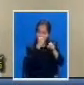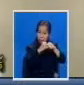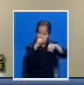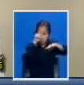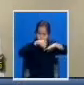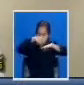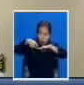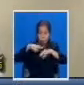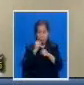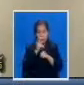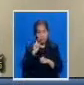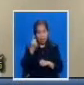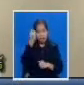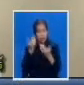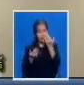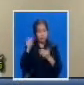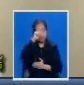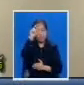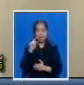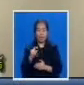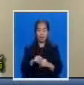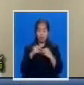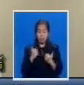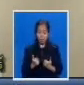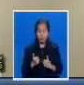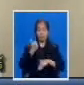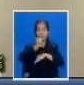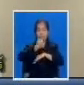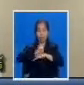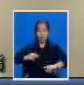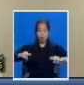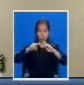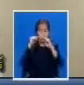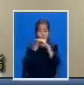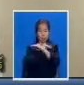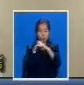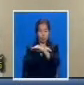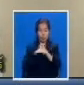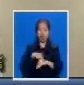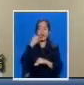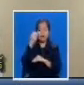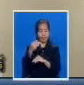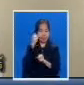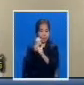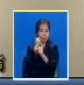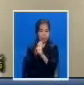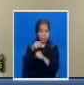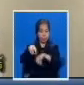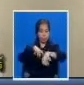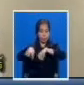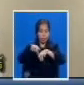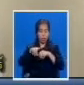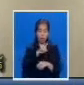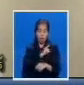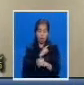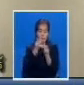านานนะครับเพราะฉะนั้นคณะรัฐมนตรีก็ได้ให้ทางกระทรวงคมนาคมเนี่ยครับได้ทำเรื่องนี้นะครับคือทำตัวเลข